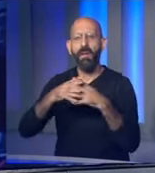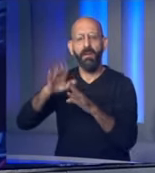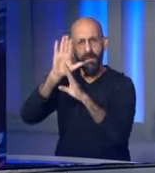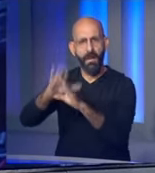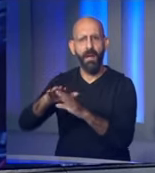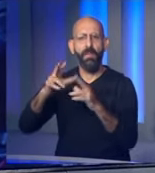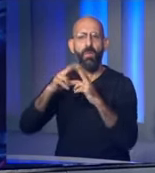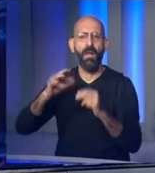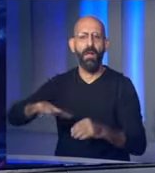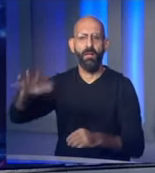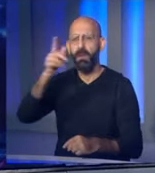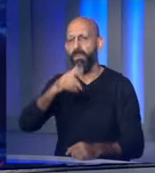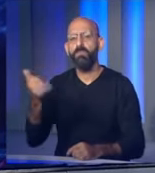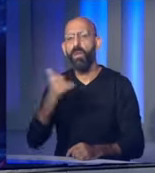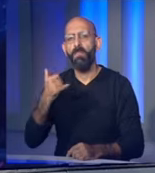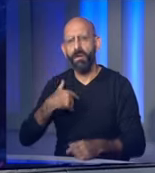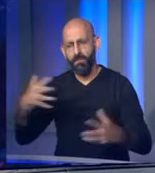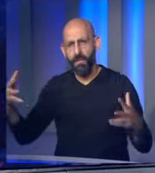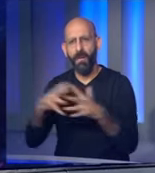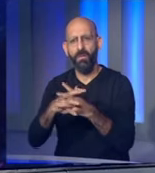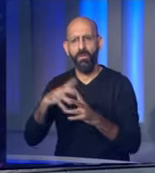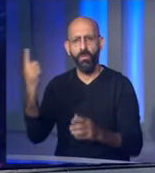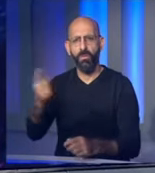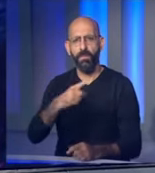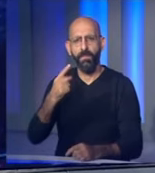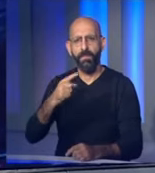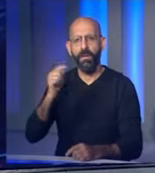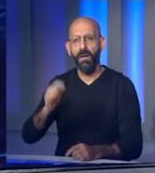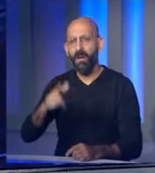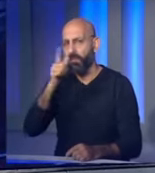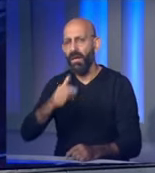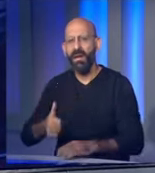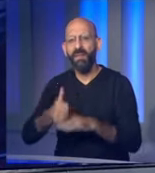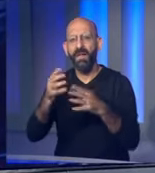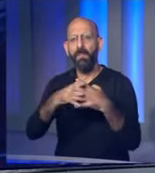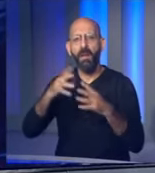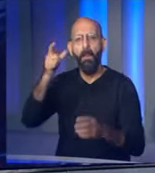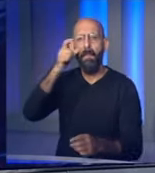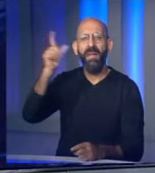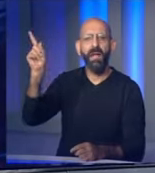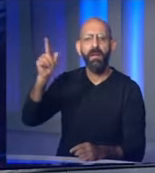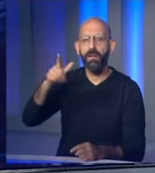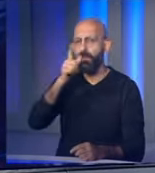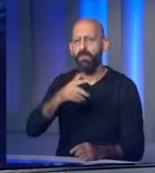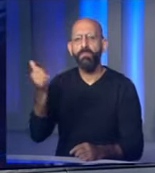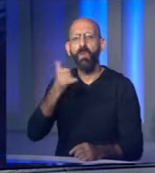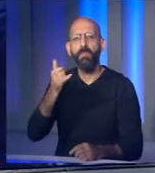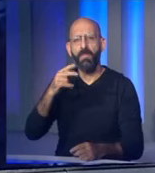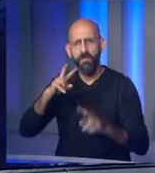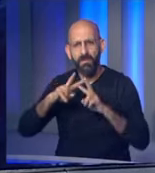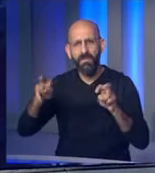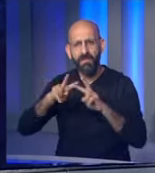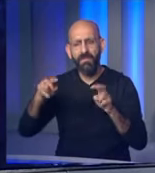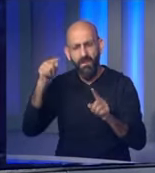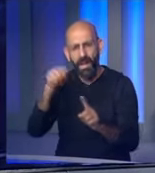تقف الولايات المتحده الى جانب الشعب اللبناني وانا اقدر شرات شراكتكم في العمل الذي ينتظرنا وفي البرقيه